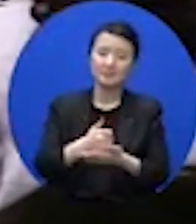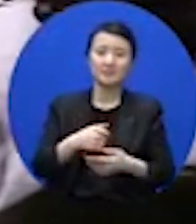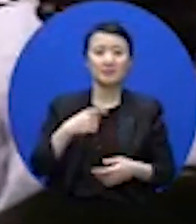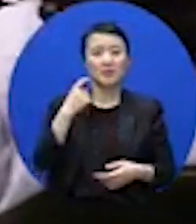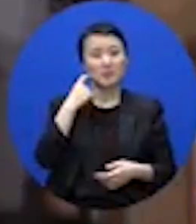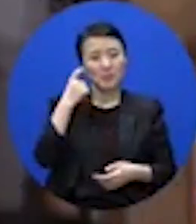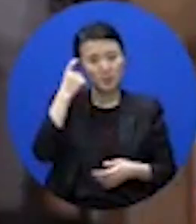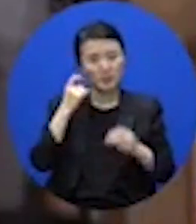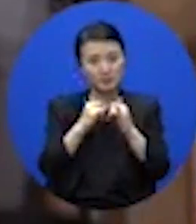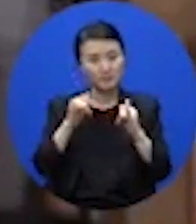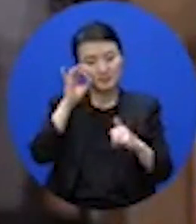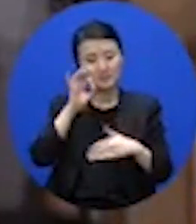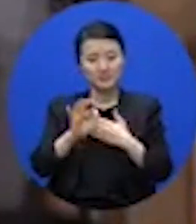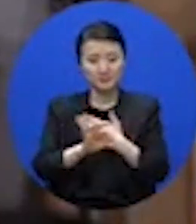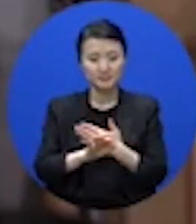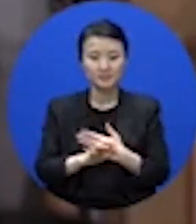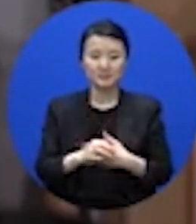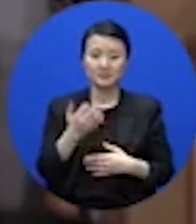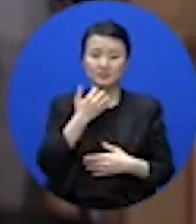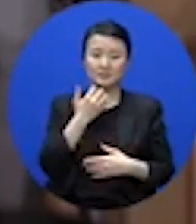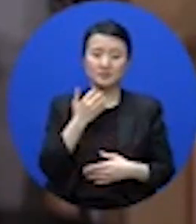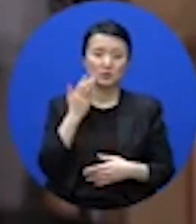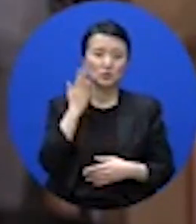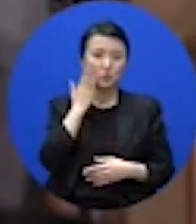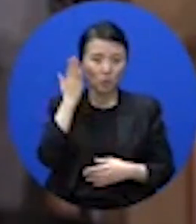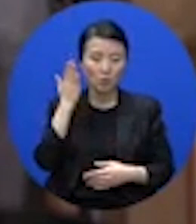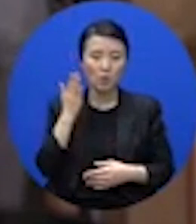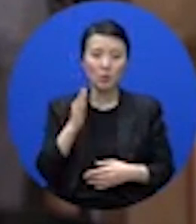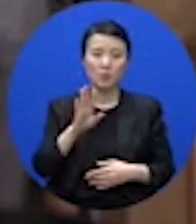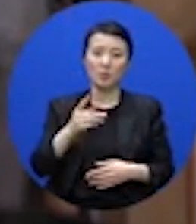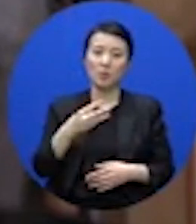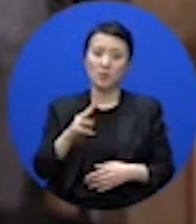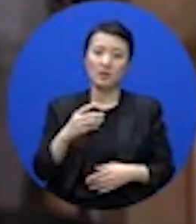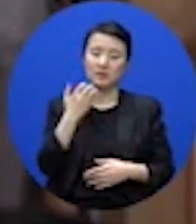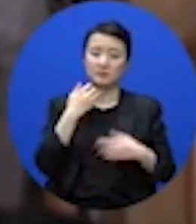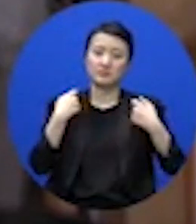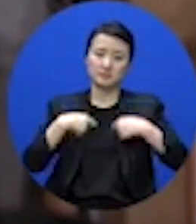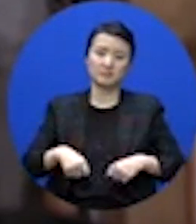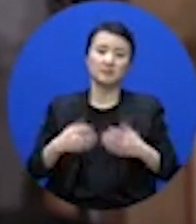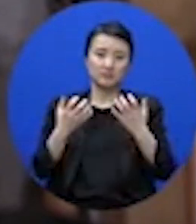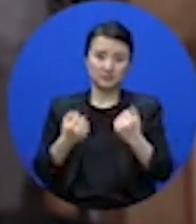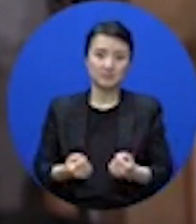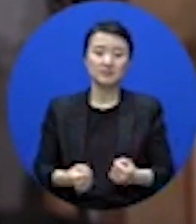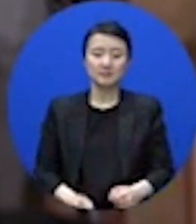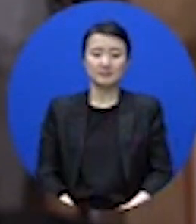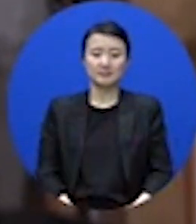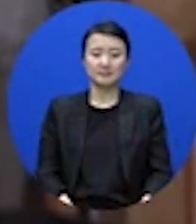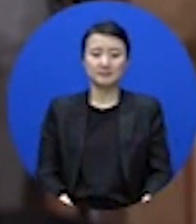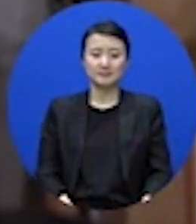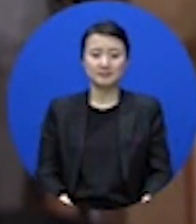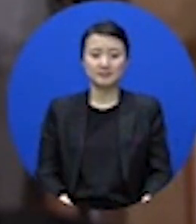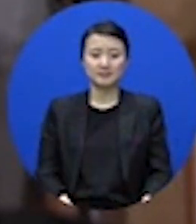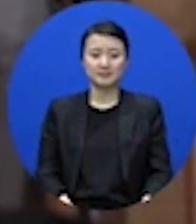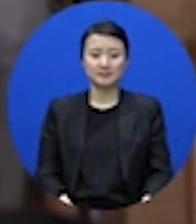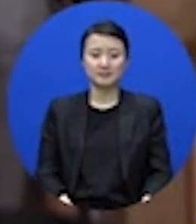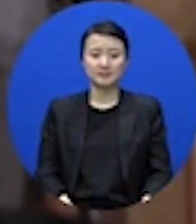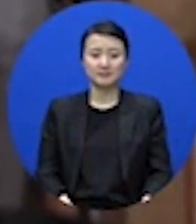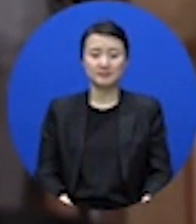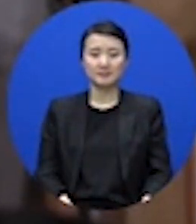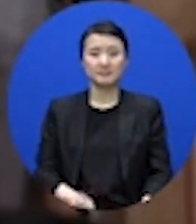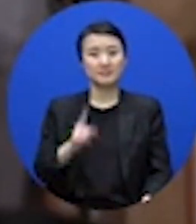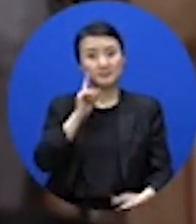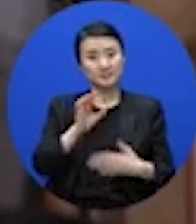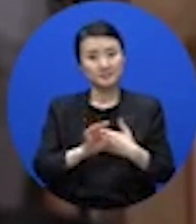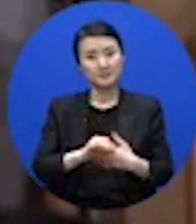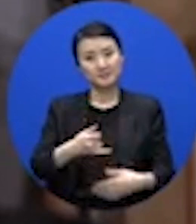주로 초록색 아니 그 보라색 이런 것들을 많이 입으시죠. 네. 그래서 여기에서 우리가 자녀들이